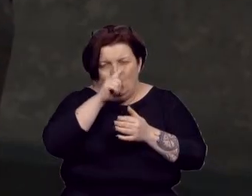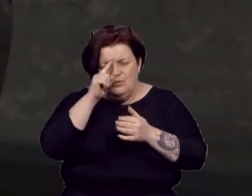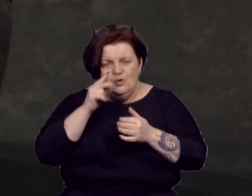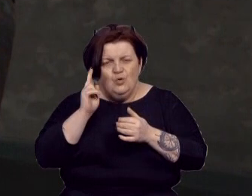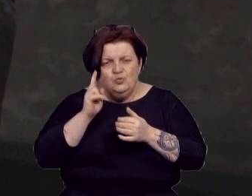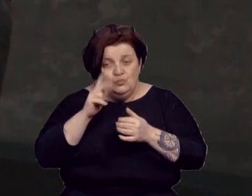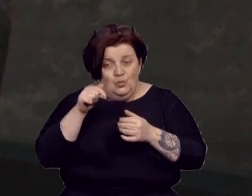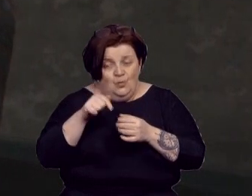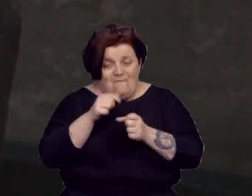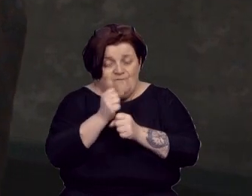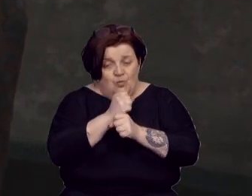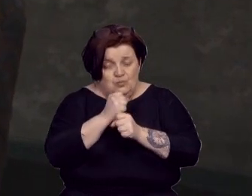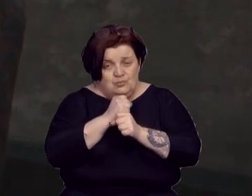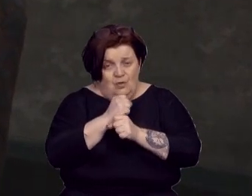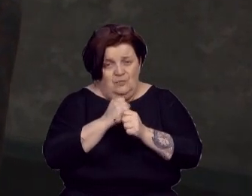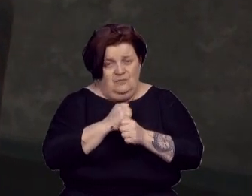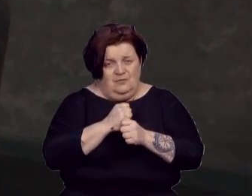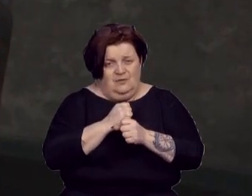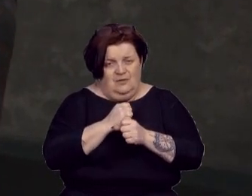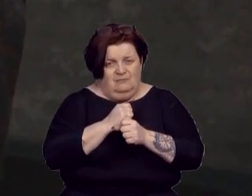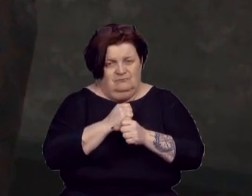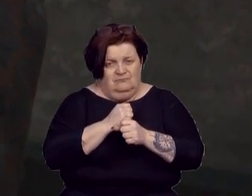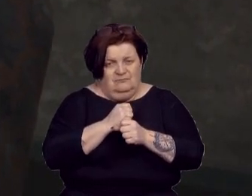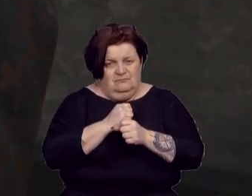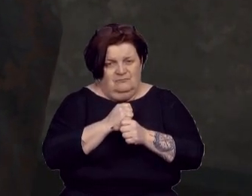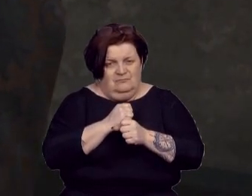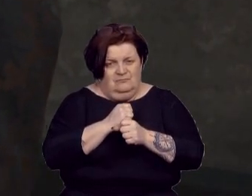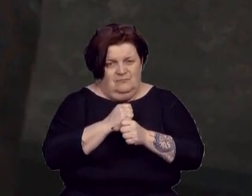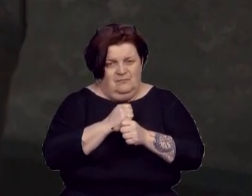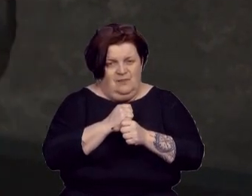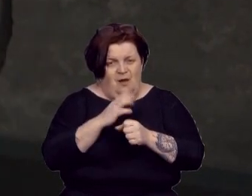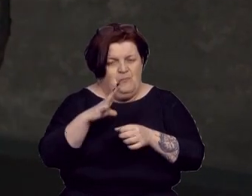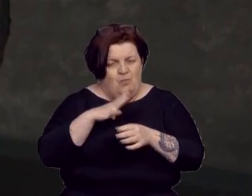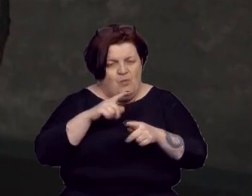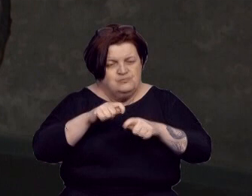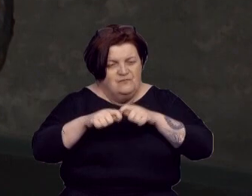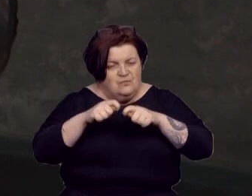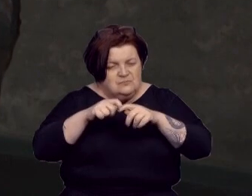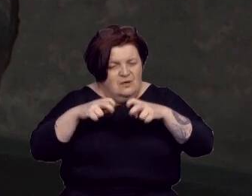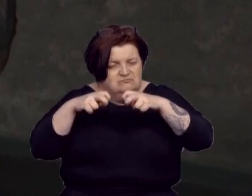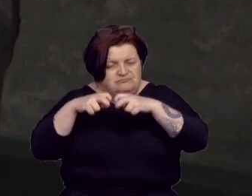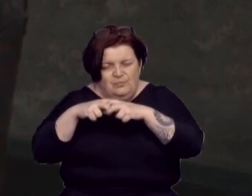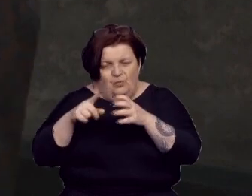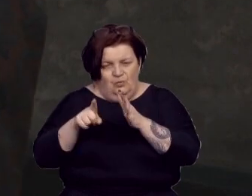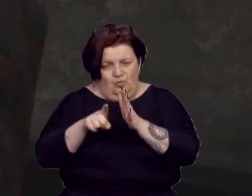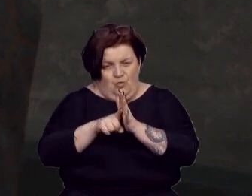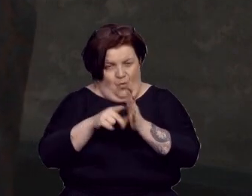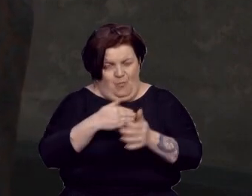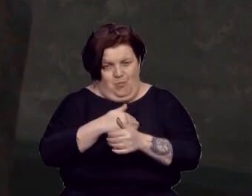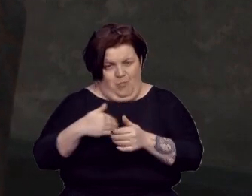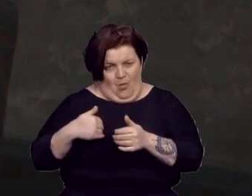bohaterach, którzy tu w Grudziądzu szlifowali swoje przywiązanie do